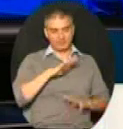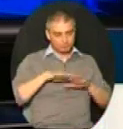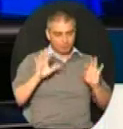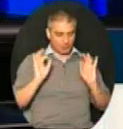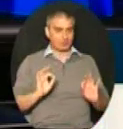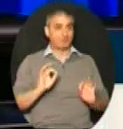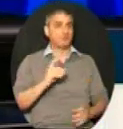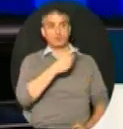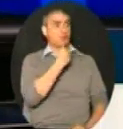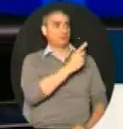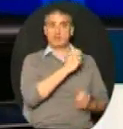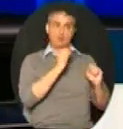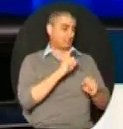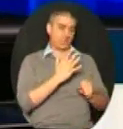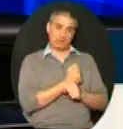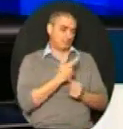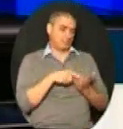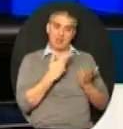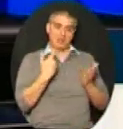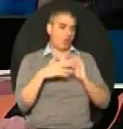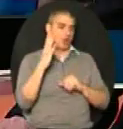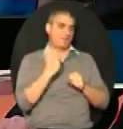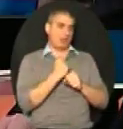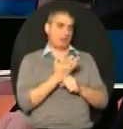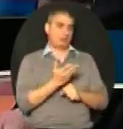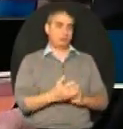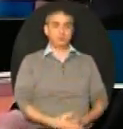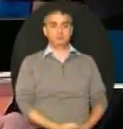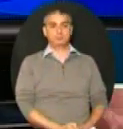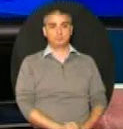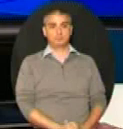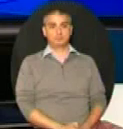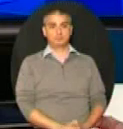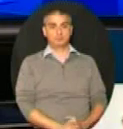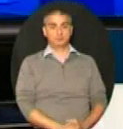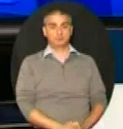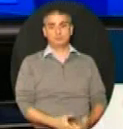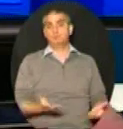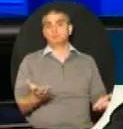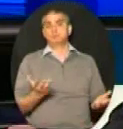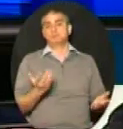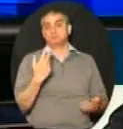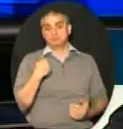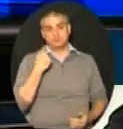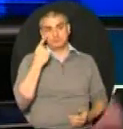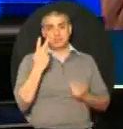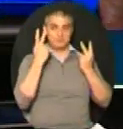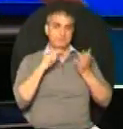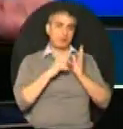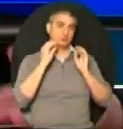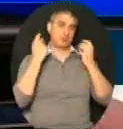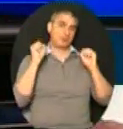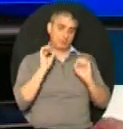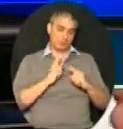דמוקרטי, ומעבר לזה, זה לא יעבוד, אין לכם רוב בכלל להעביר את זה. אז אם יהיה רוב לכך או לא, זו המהות של הדמוקרטיה,